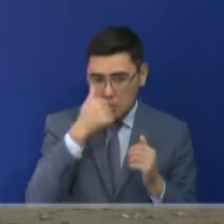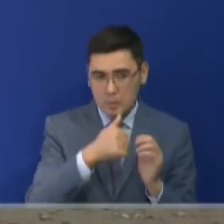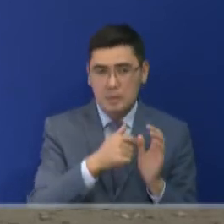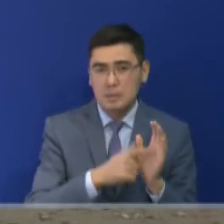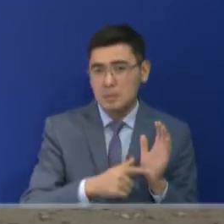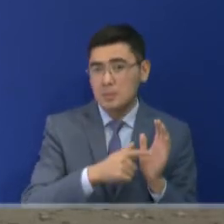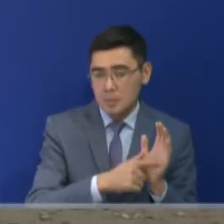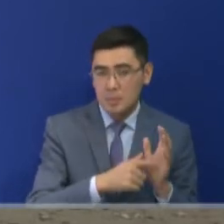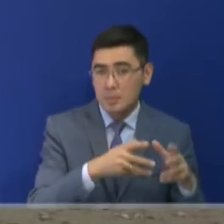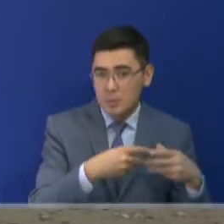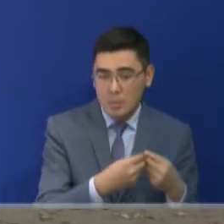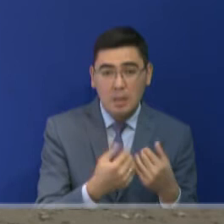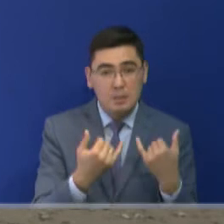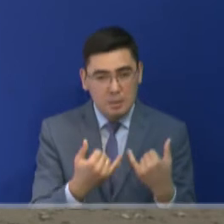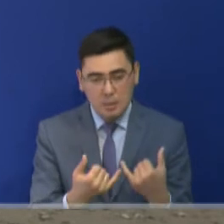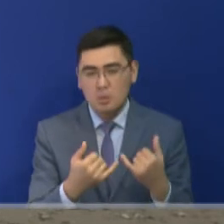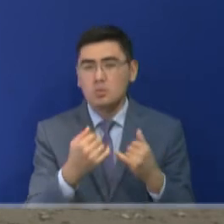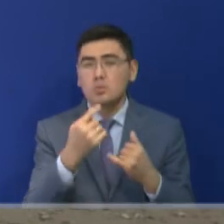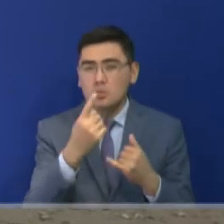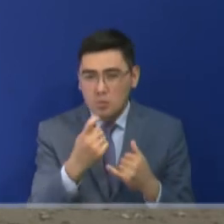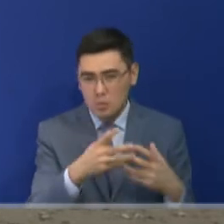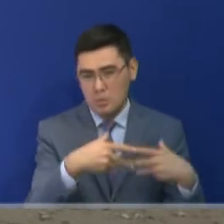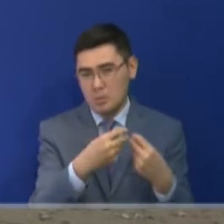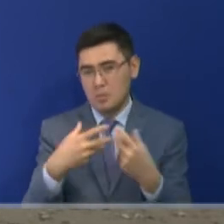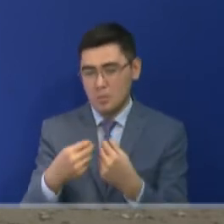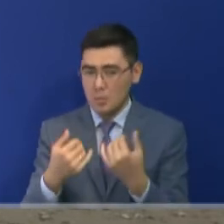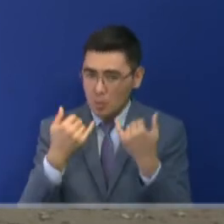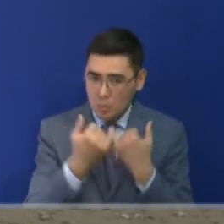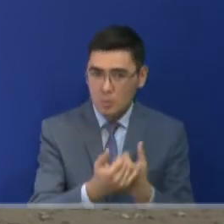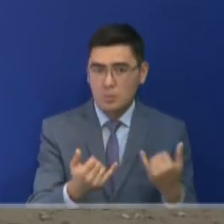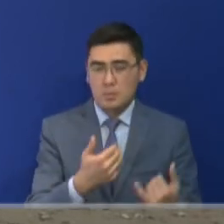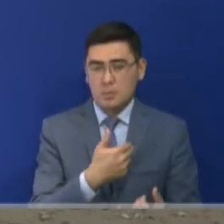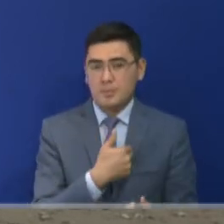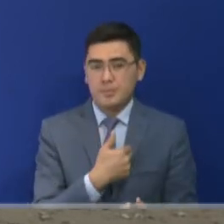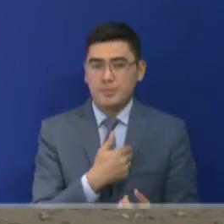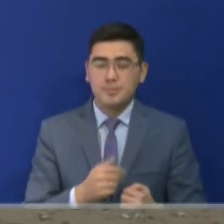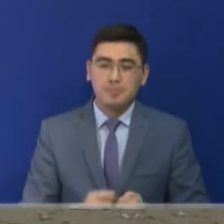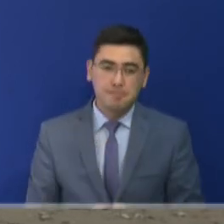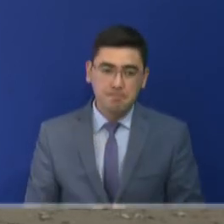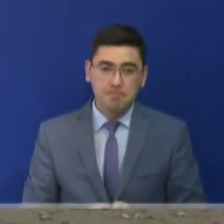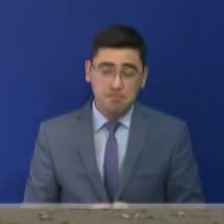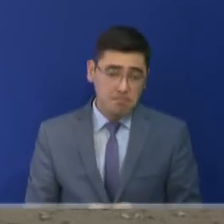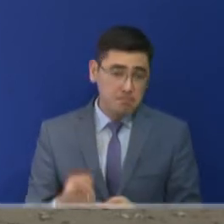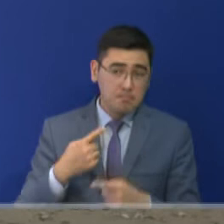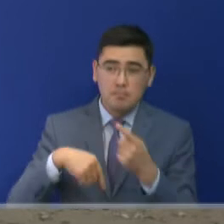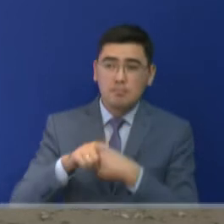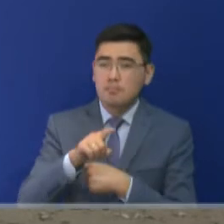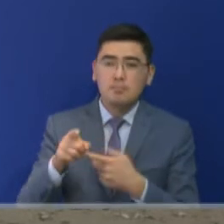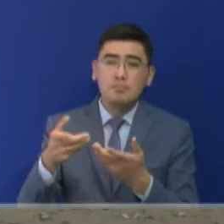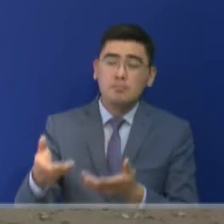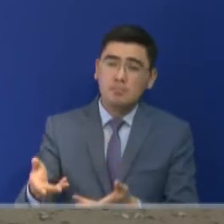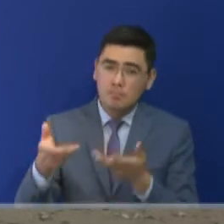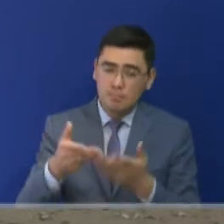В этом году хотим охватить 100 семей. В акции может принять участие любой желающий, у кого есть такая возможность. Мы приглашаем жителей Семея